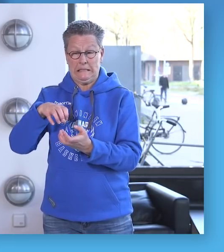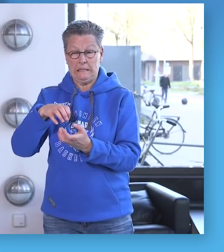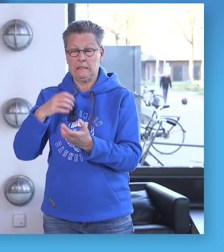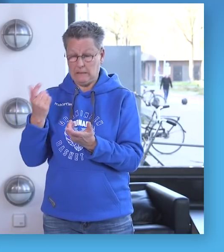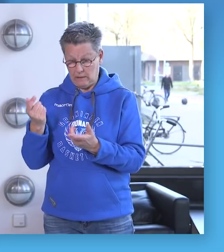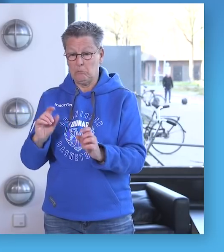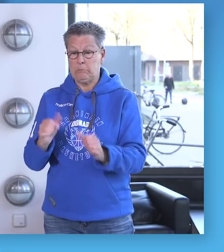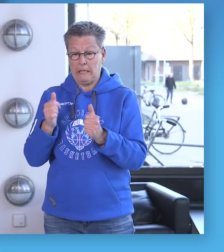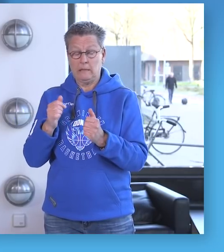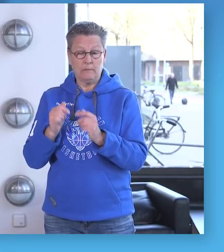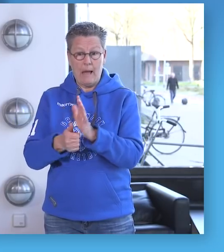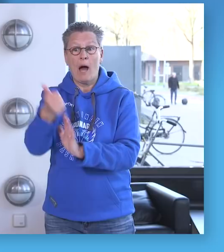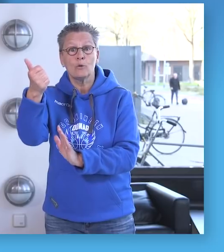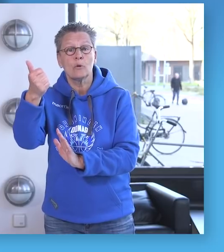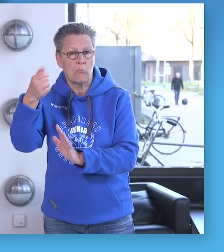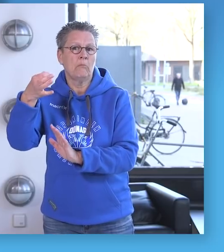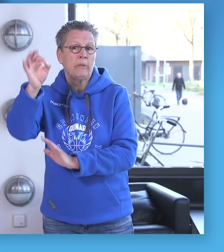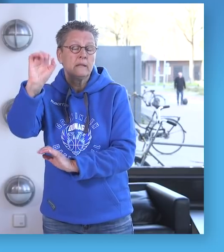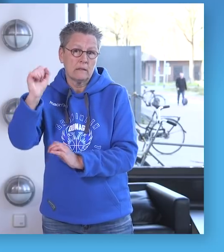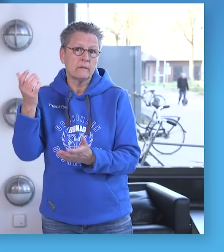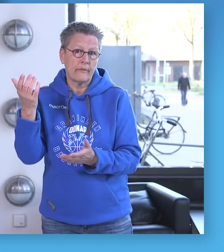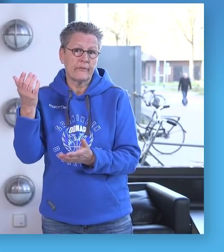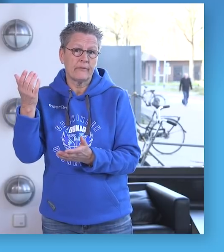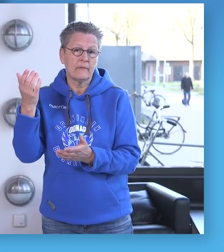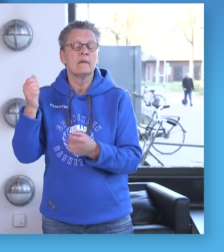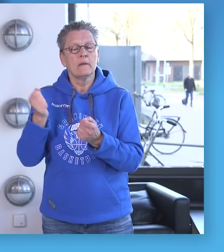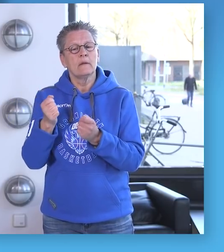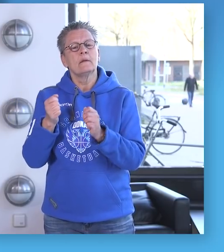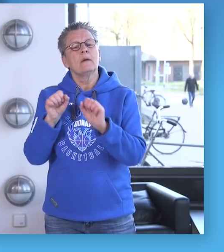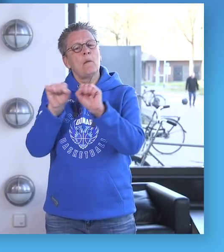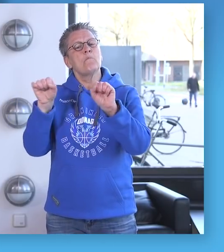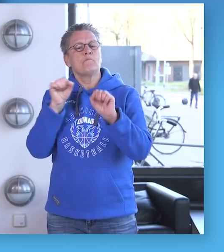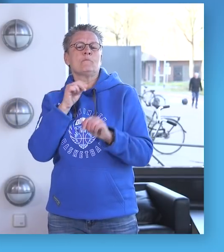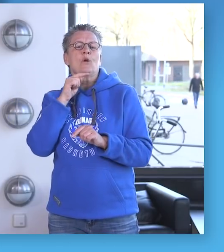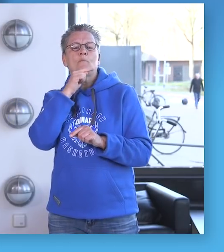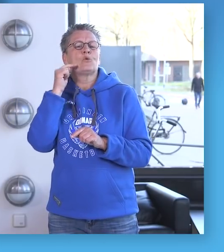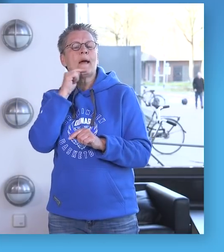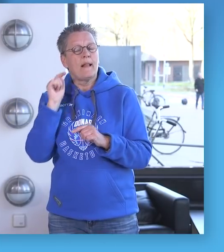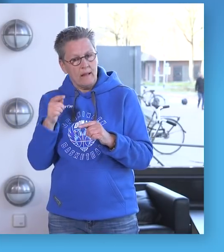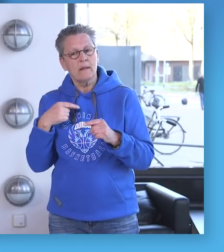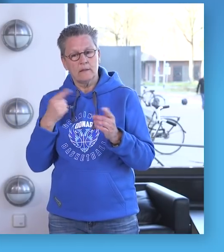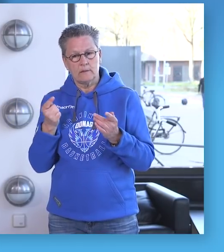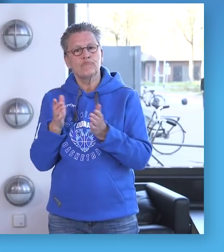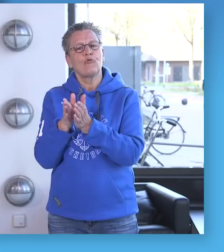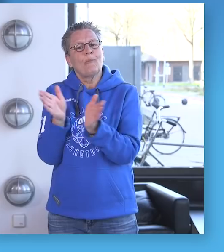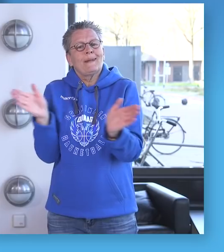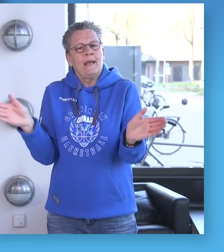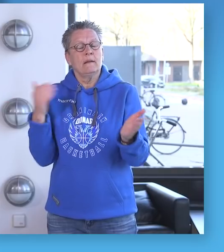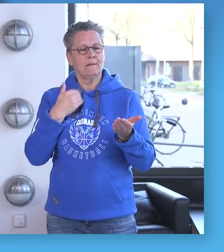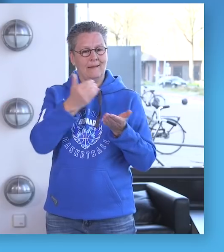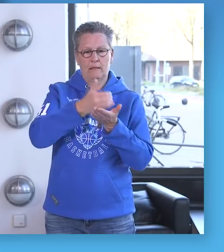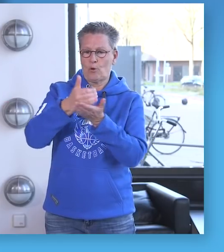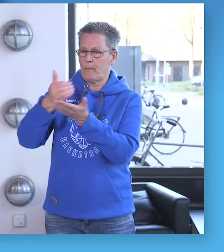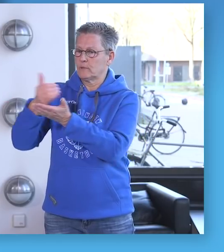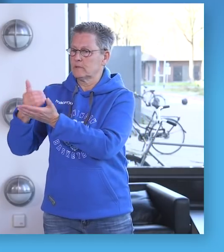Omdat het model waarin wij werken bij Donar, zeg maar, verbreding van zeg maar, inkomsten. En als we